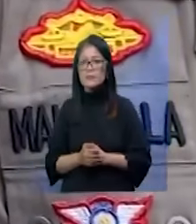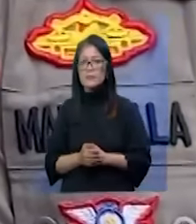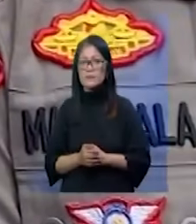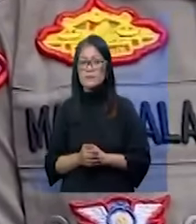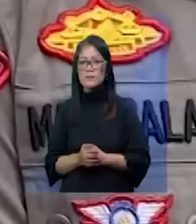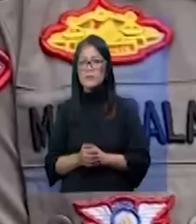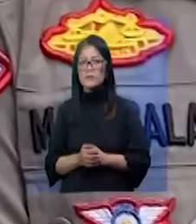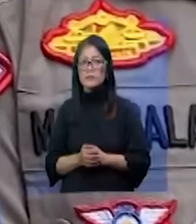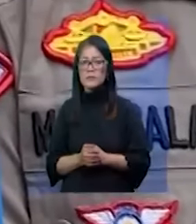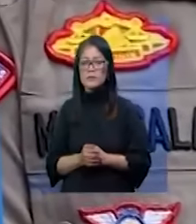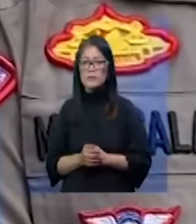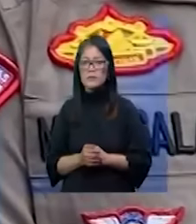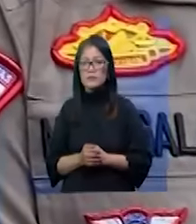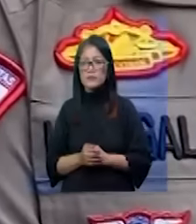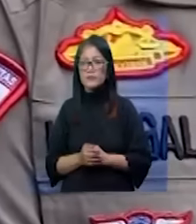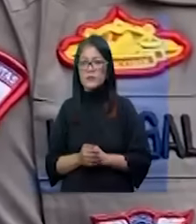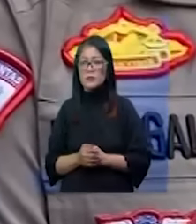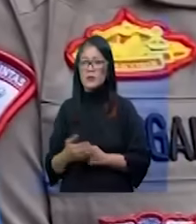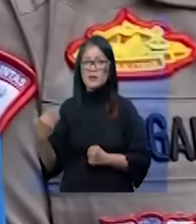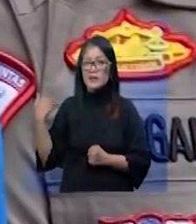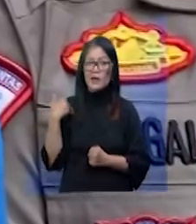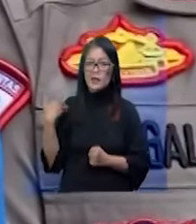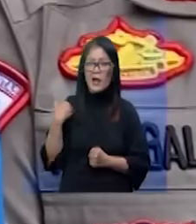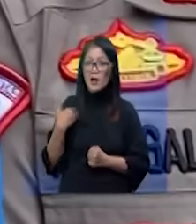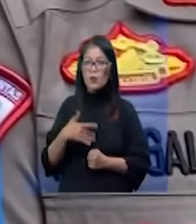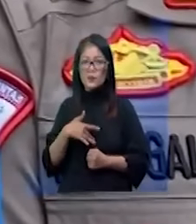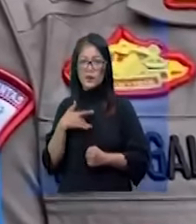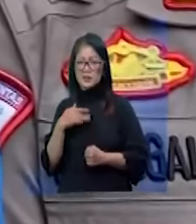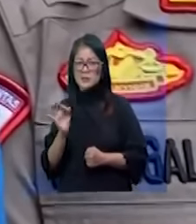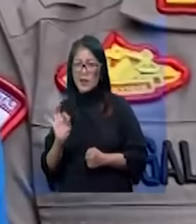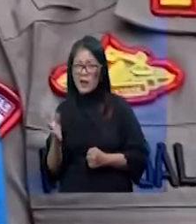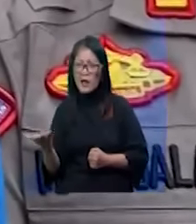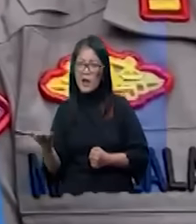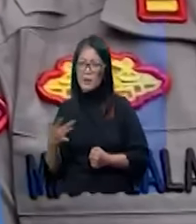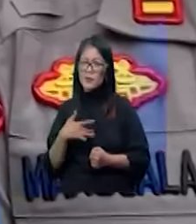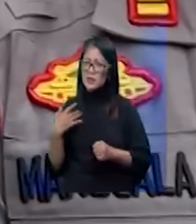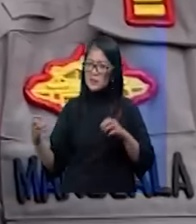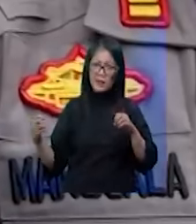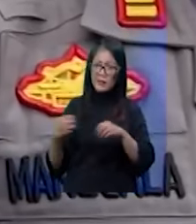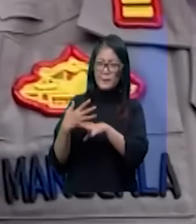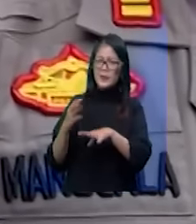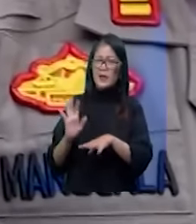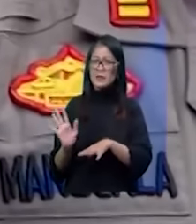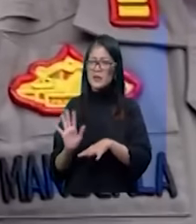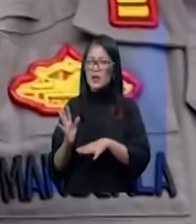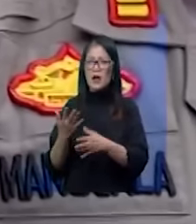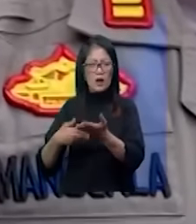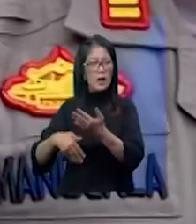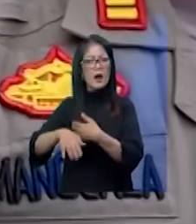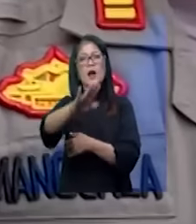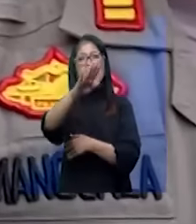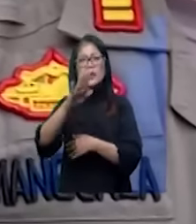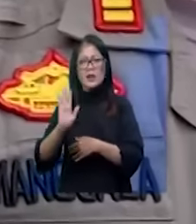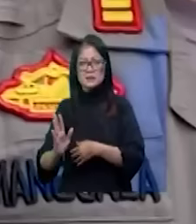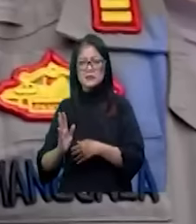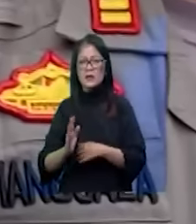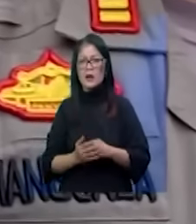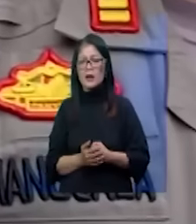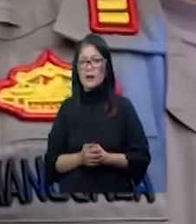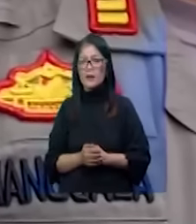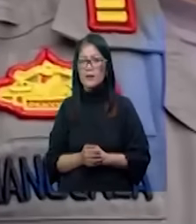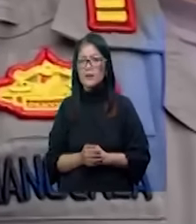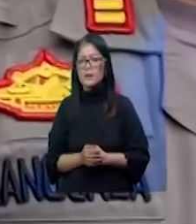Iya, karena saya itu tidak tahu, tidak merasa ada apa-apa. Saya jalan terus ke kirim. Di depan